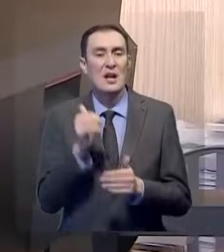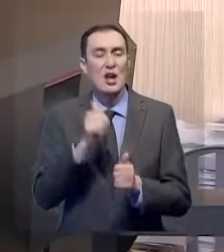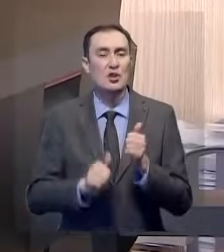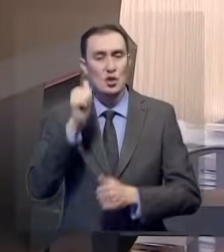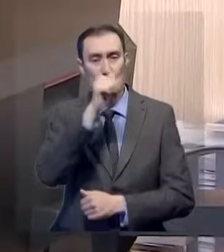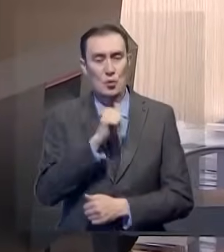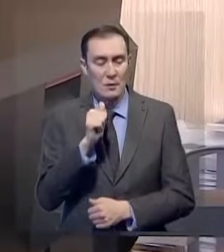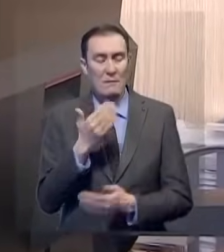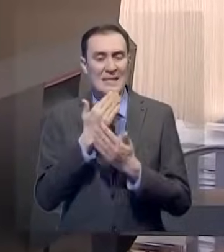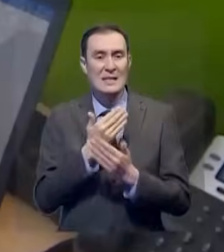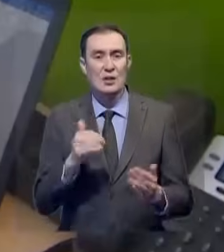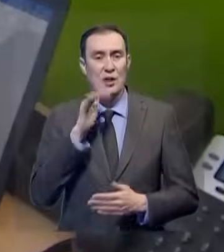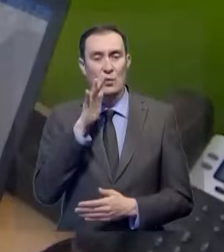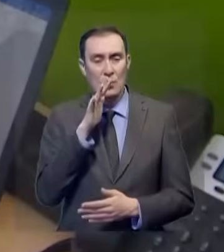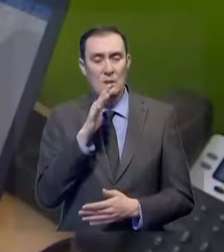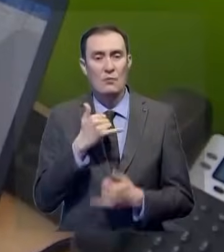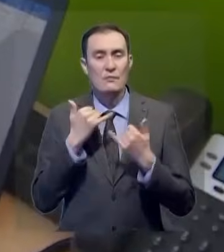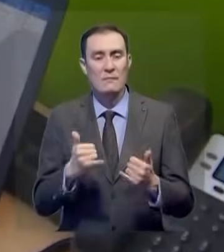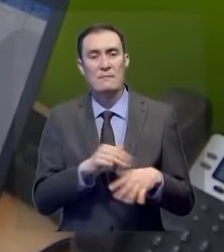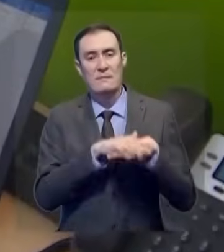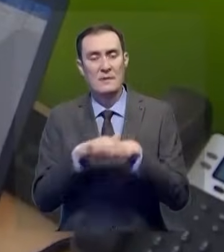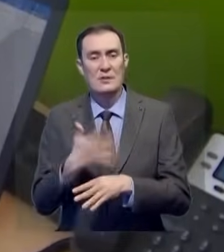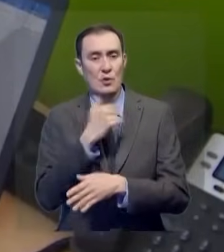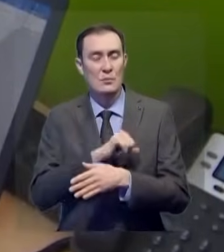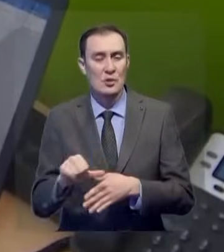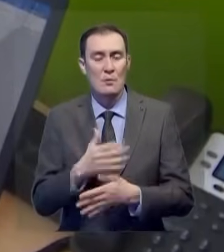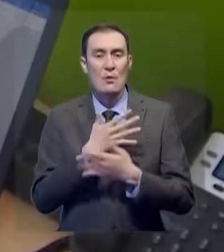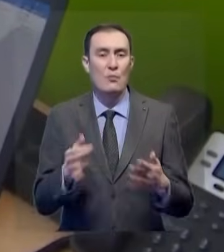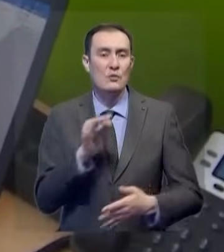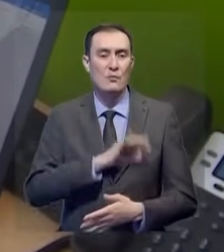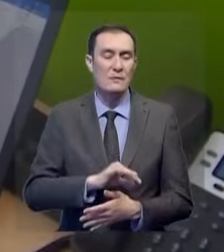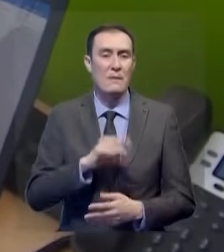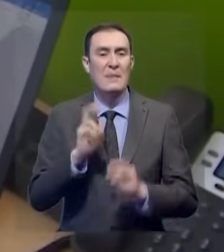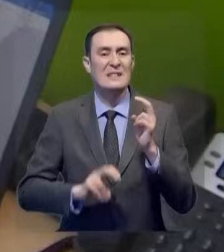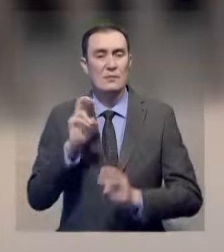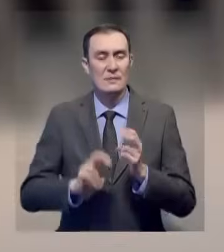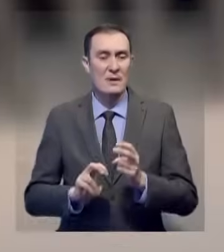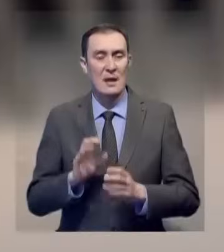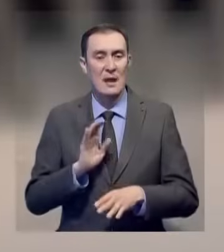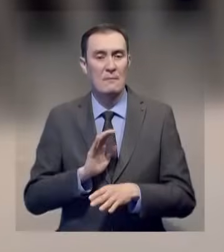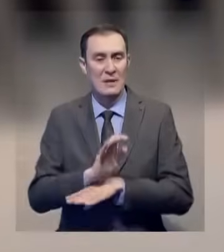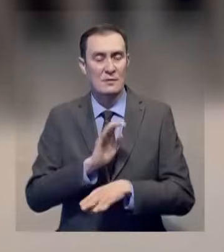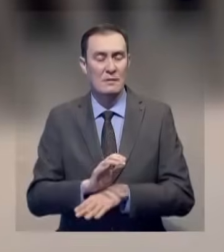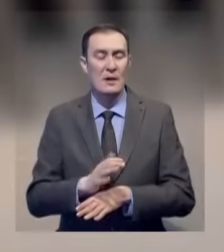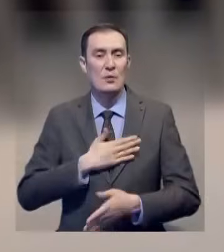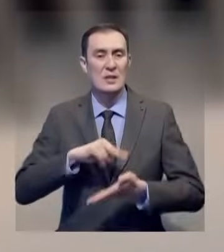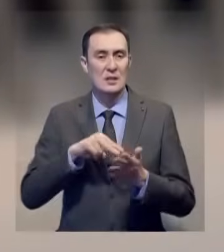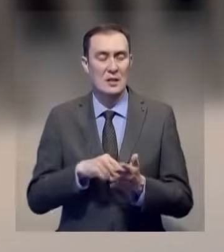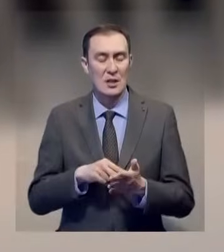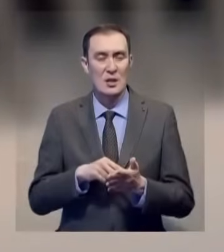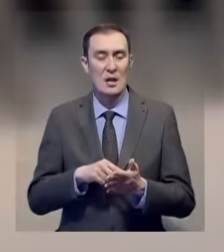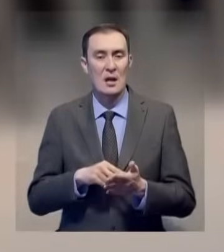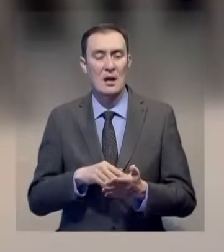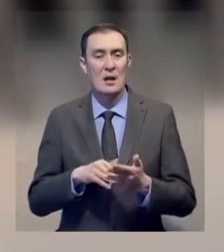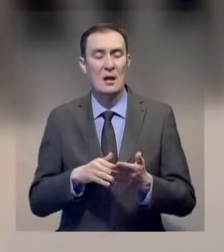ежегодно. К слову, в последние годы крен финансовых вливаний из-за рубежа идет в пользу несырьевого сектора. В целом эта задача у нас коррелируется